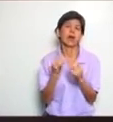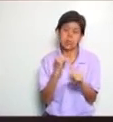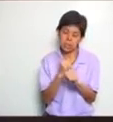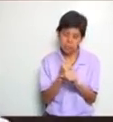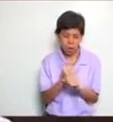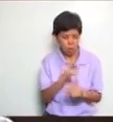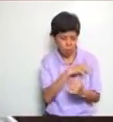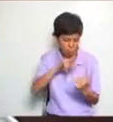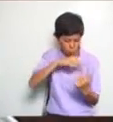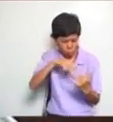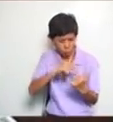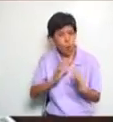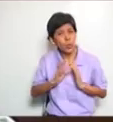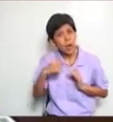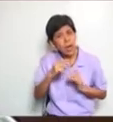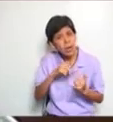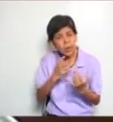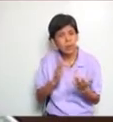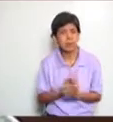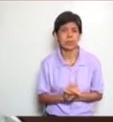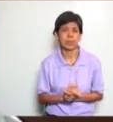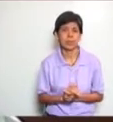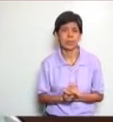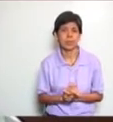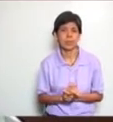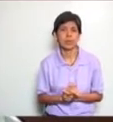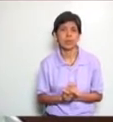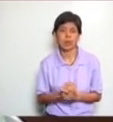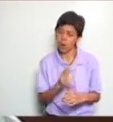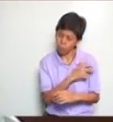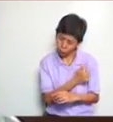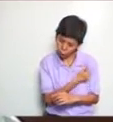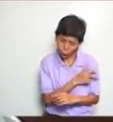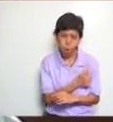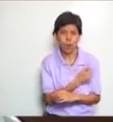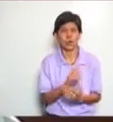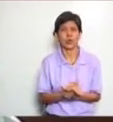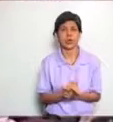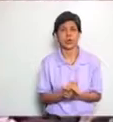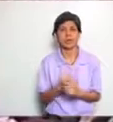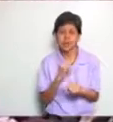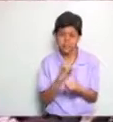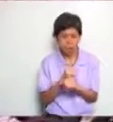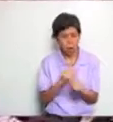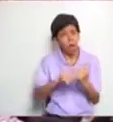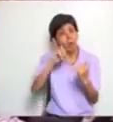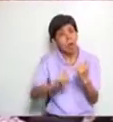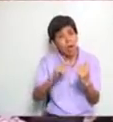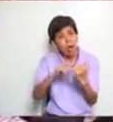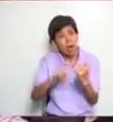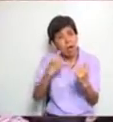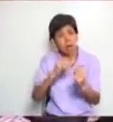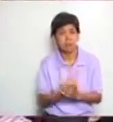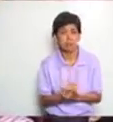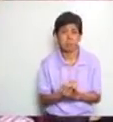ลูกปวยรกษาเต็ทรักษาหายขบคณใครครัผมและหมอดจรจ๊ อยาลมแลวหมอรักษาด้วย แต่ถารักษาแล้วยัตายไปเรขใคร